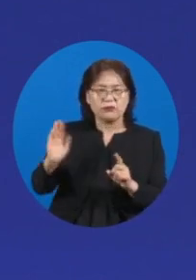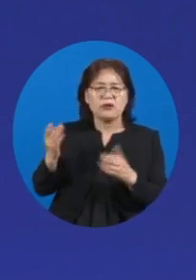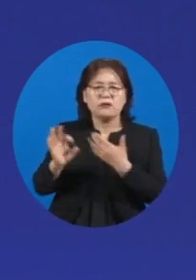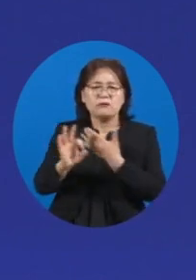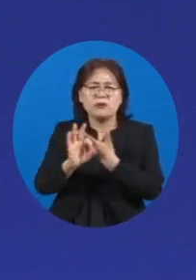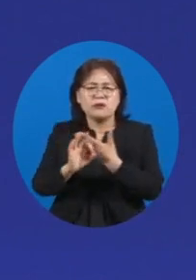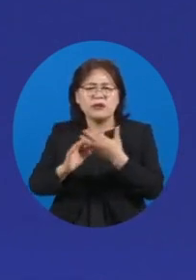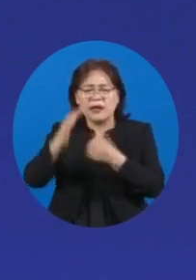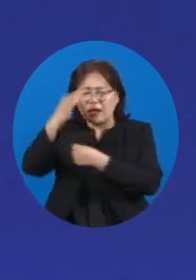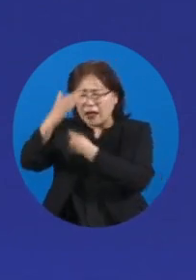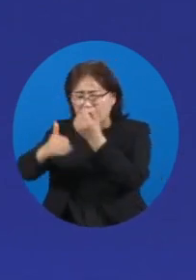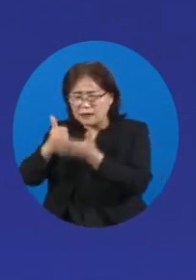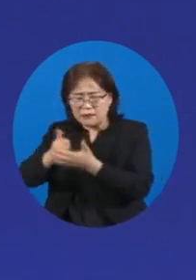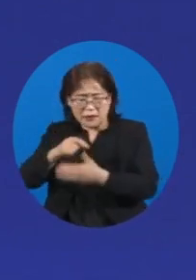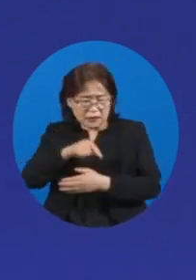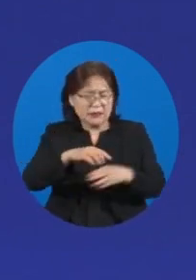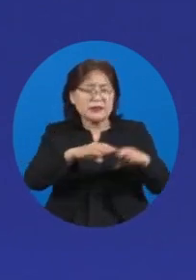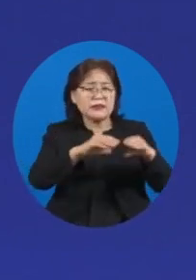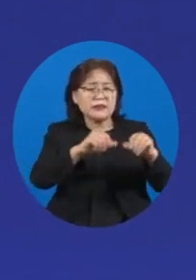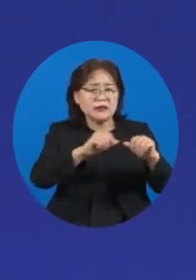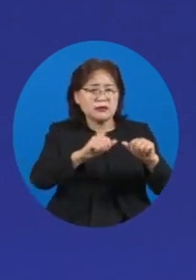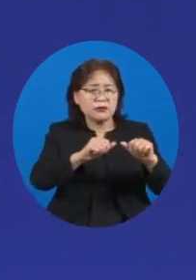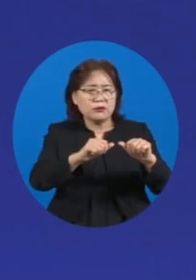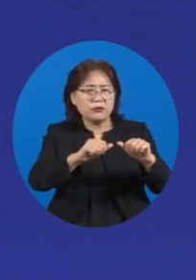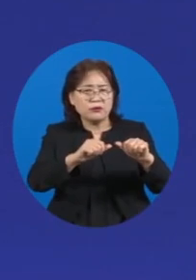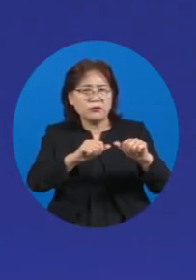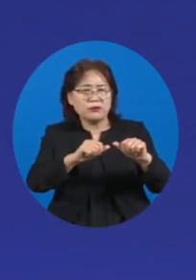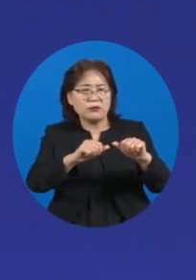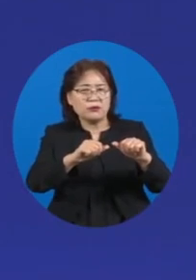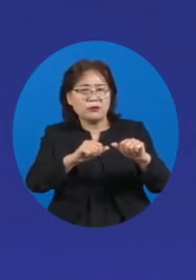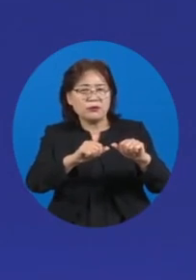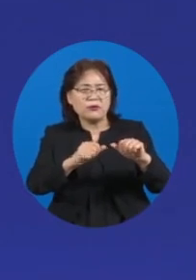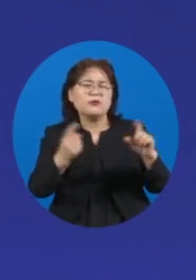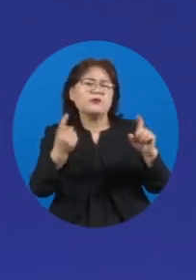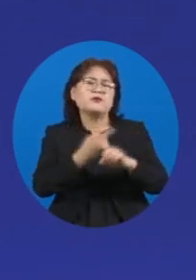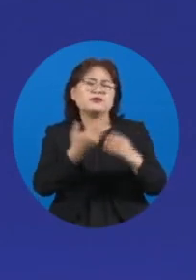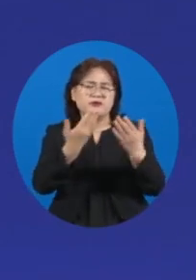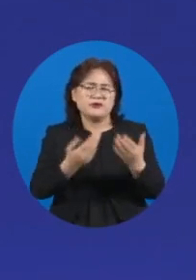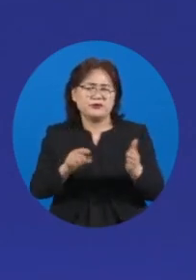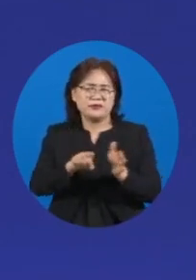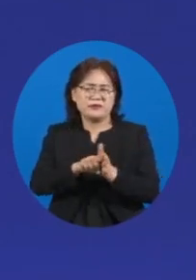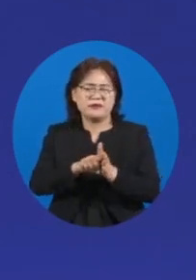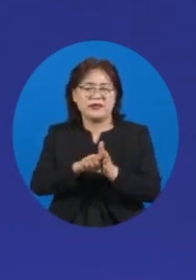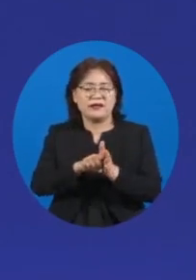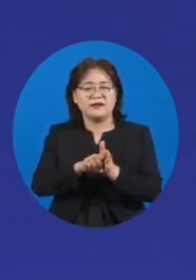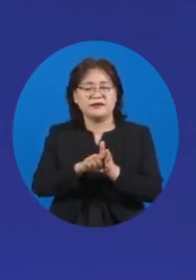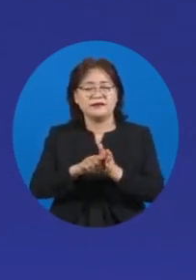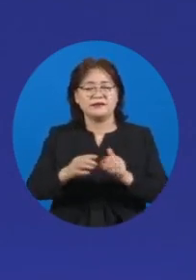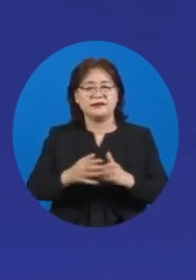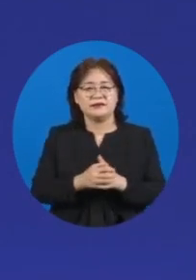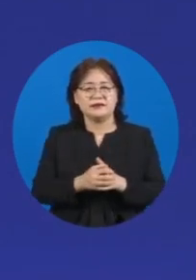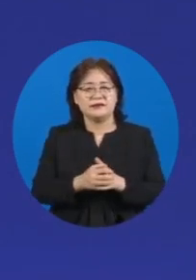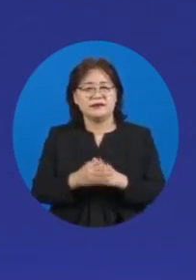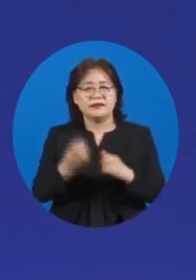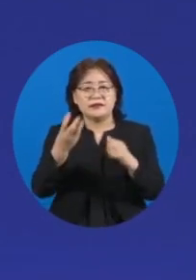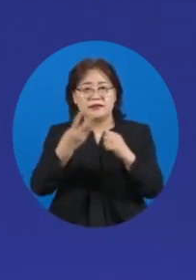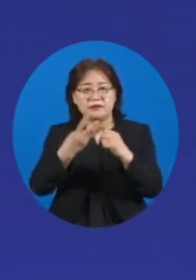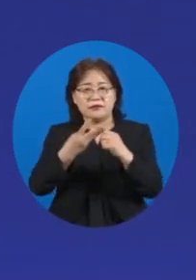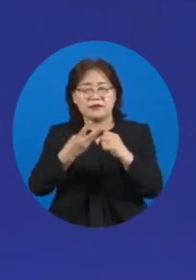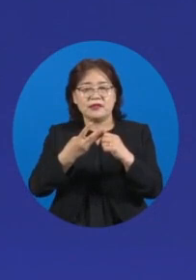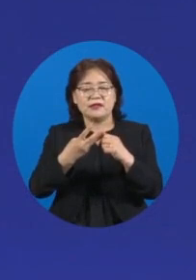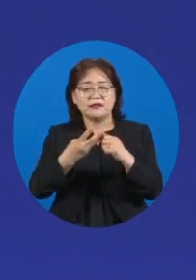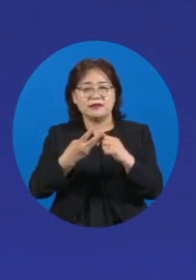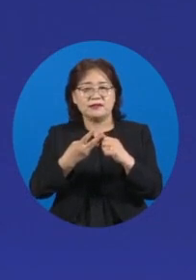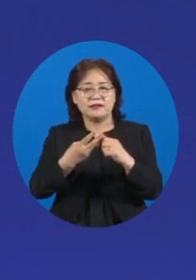하나님께서 그 땅도 회복시켜 주실 줄로 믿습니다 세번째로는 요